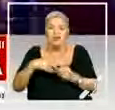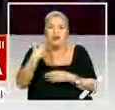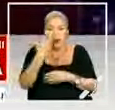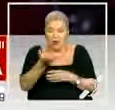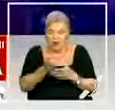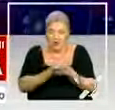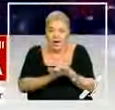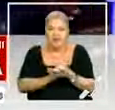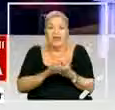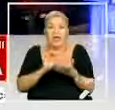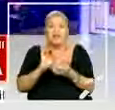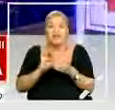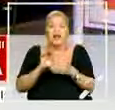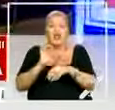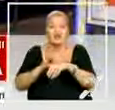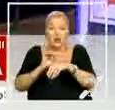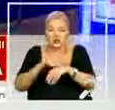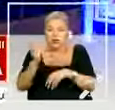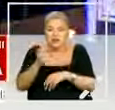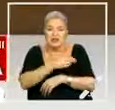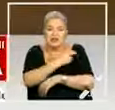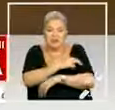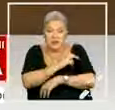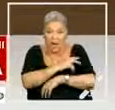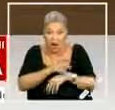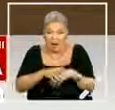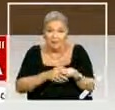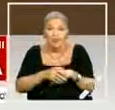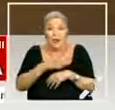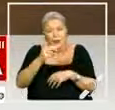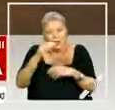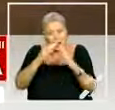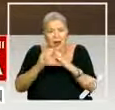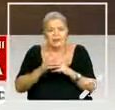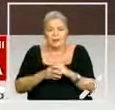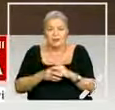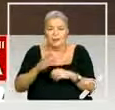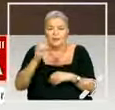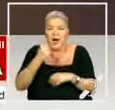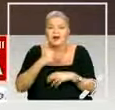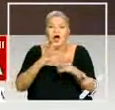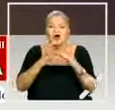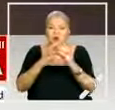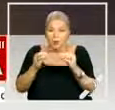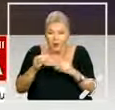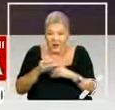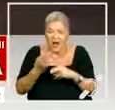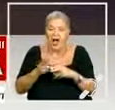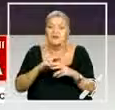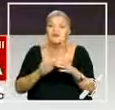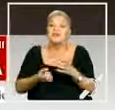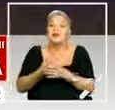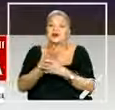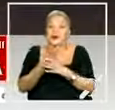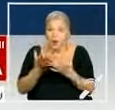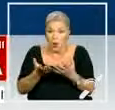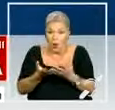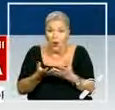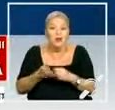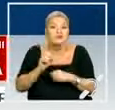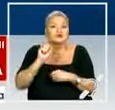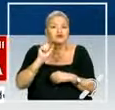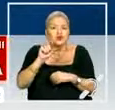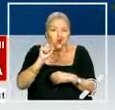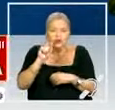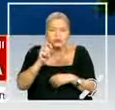aplicate de către medicii de la aceste unități medicale. Însă, iată, România din nou a trimis